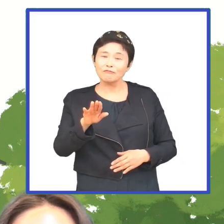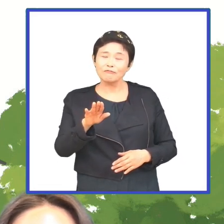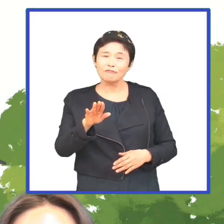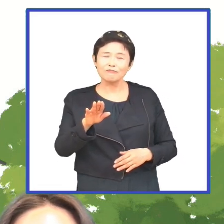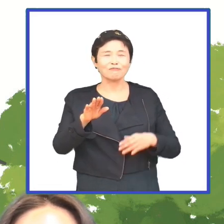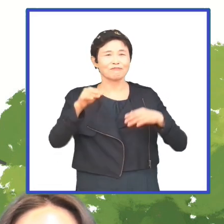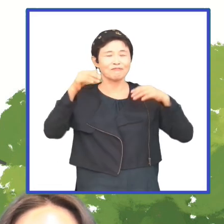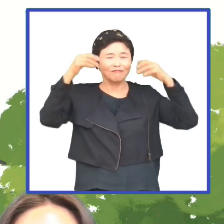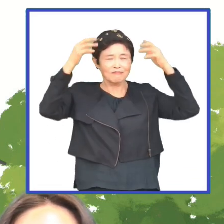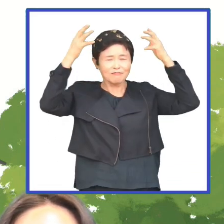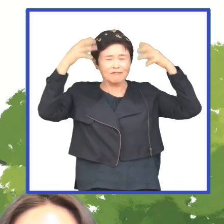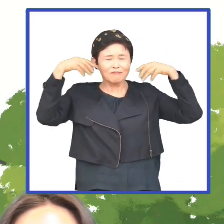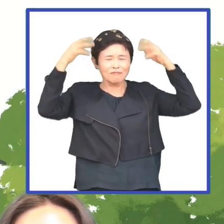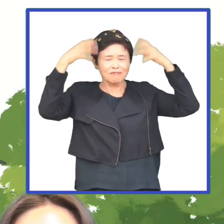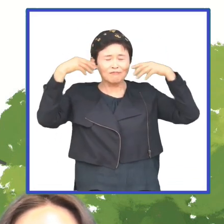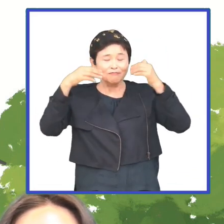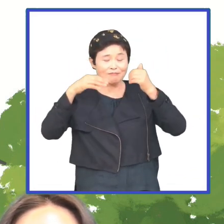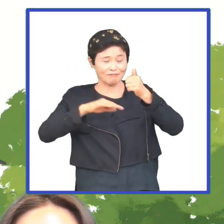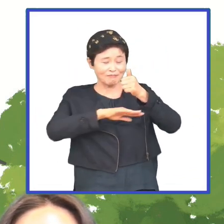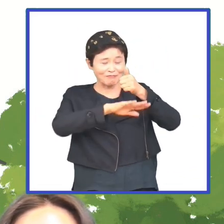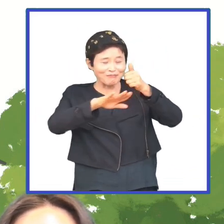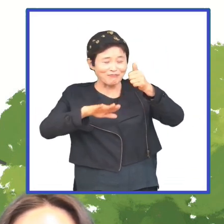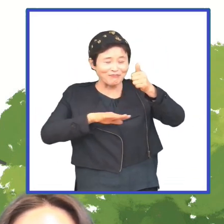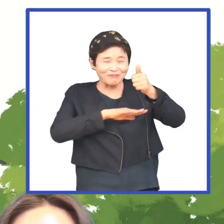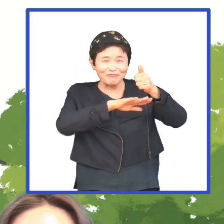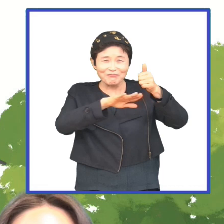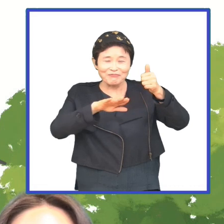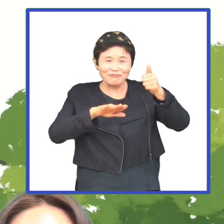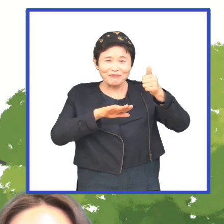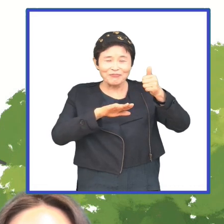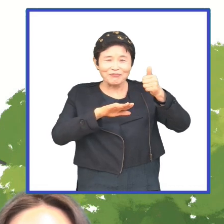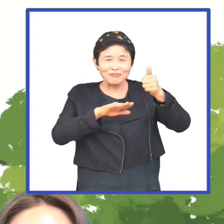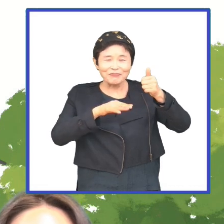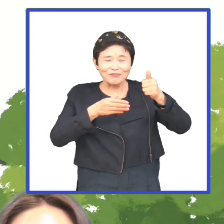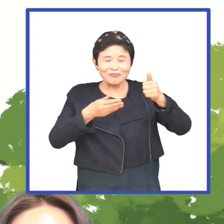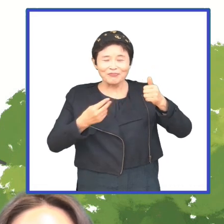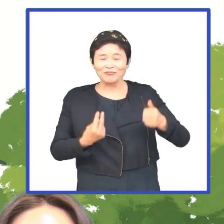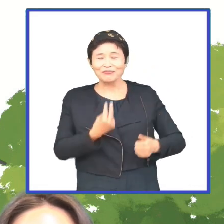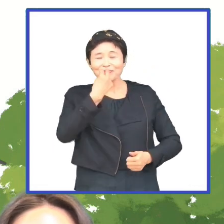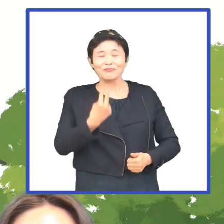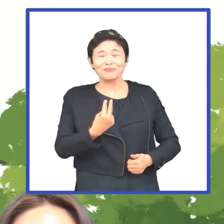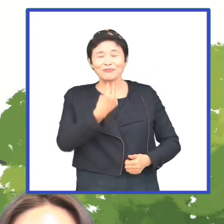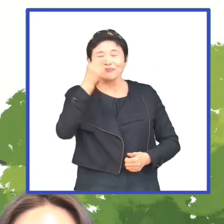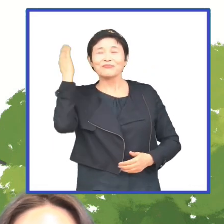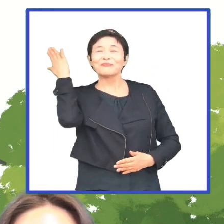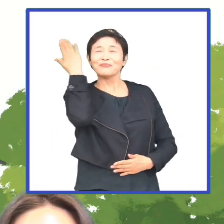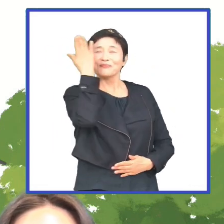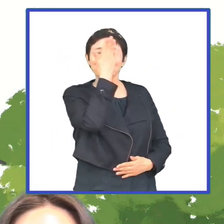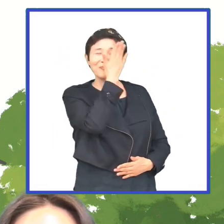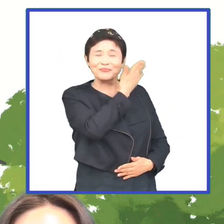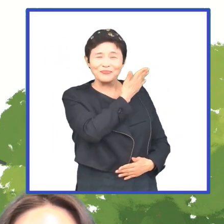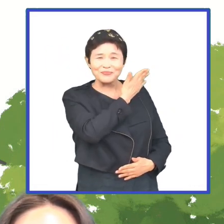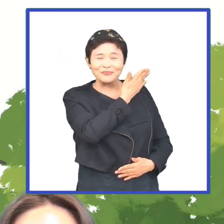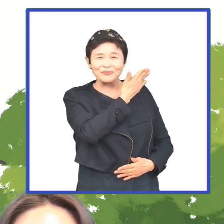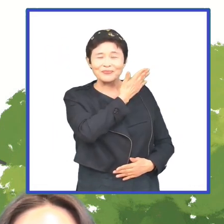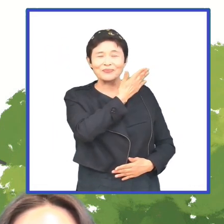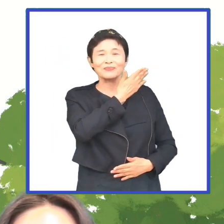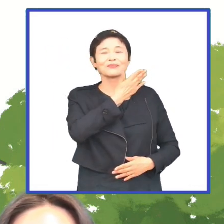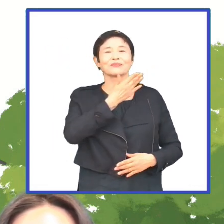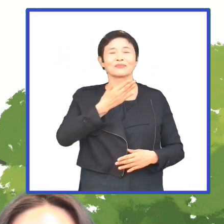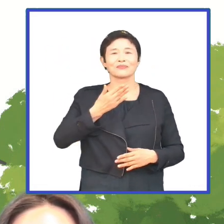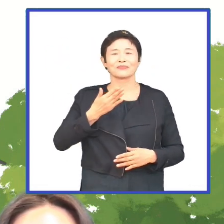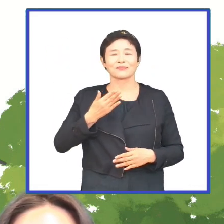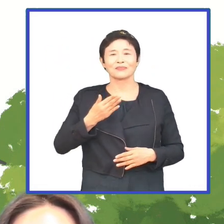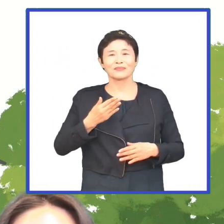더운 여름, 나무는 우리에게 그늘을 만들어주기도 하고 우리가 마시는 공기를 맑게 만들어주기도 해요. 뿐만